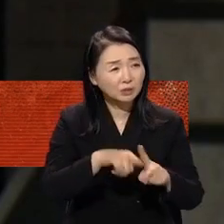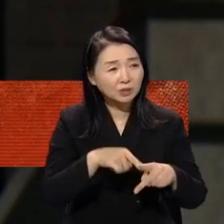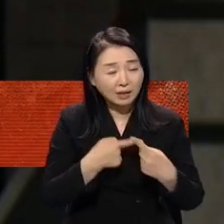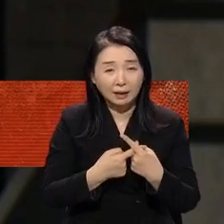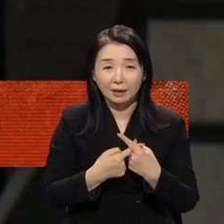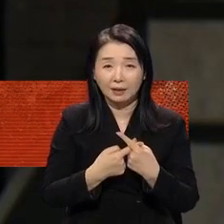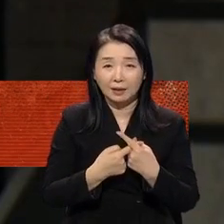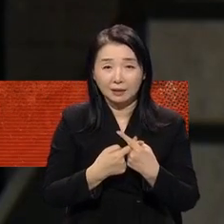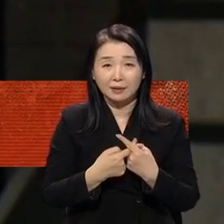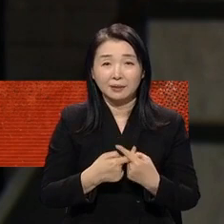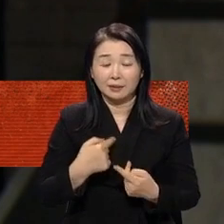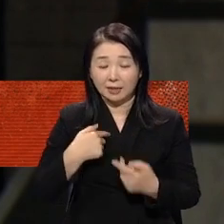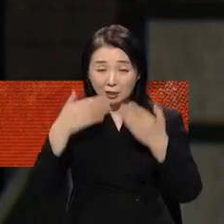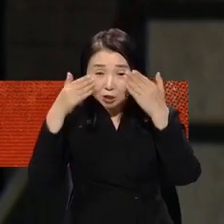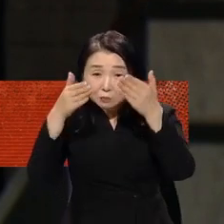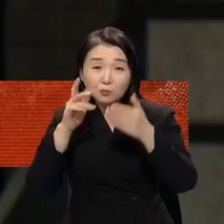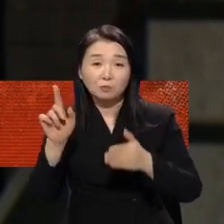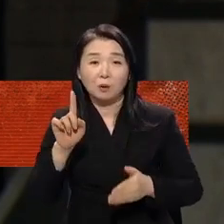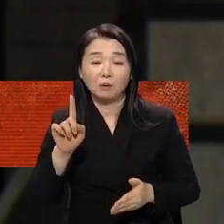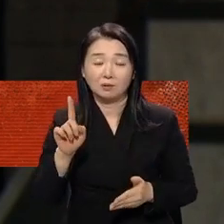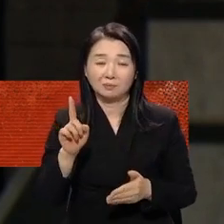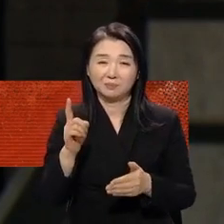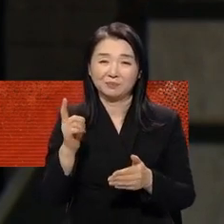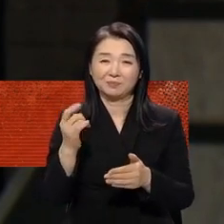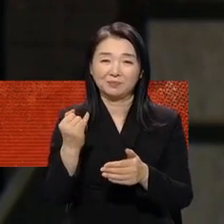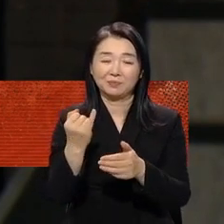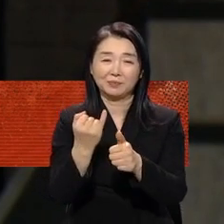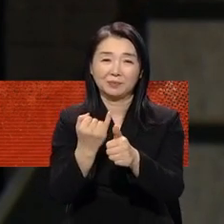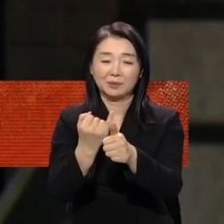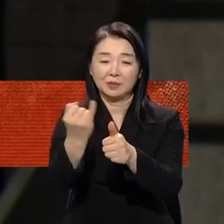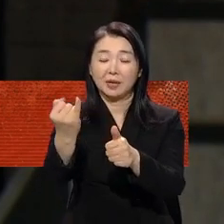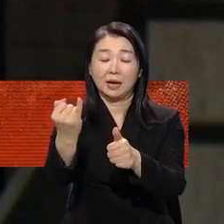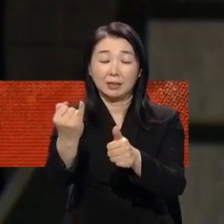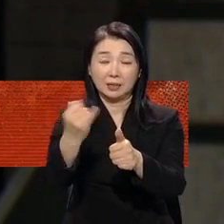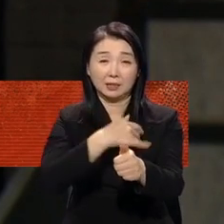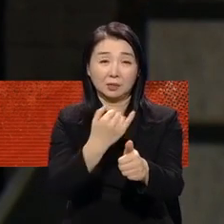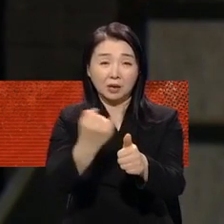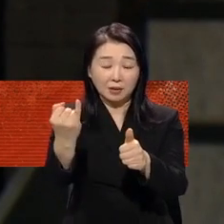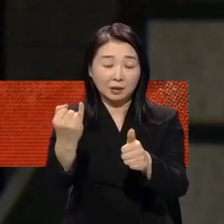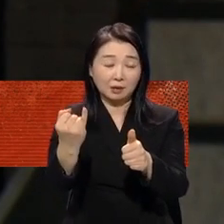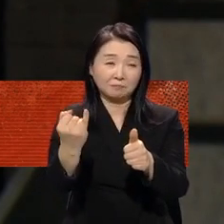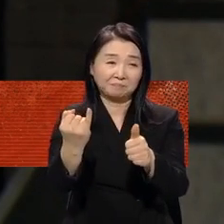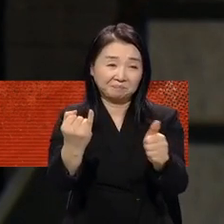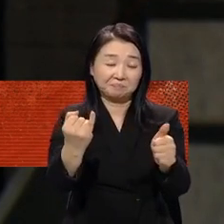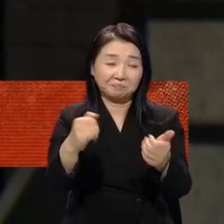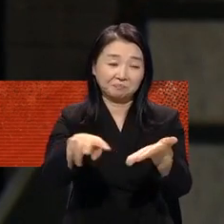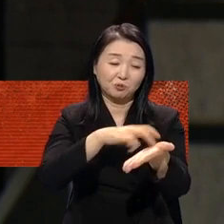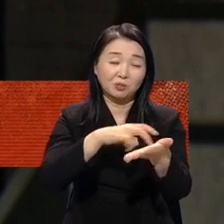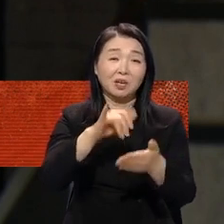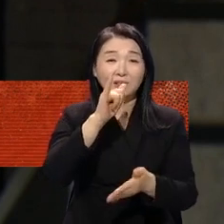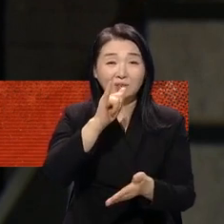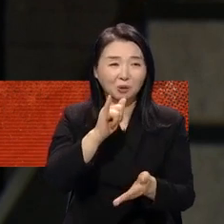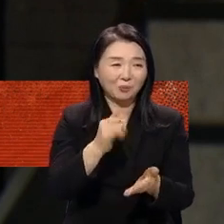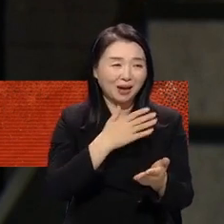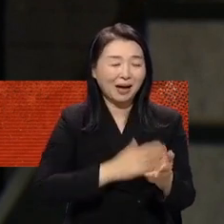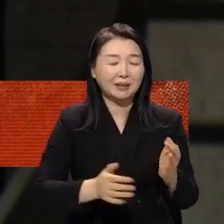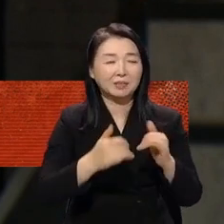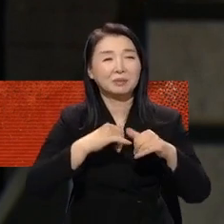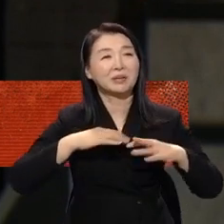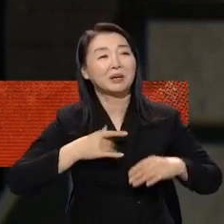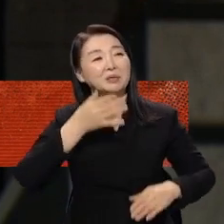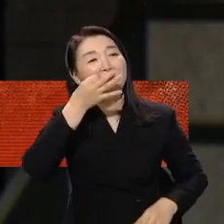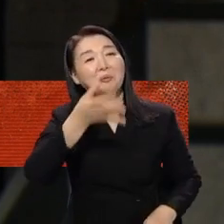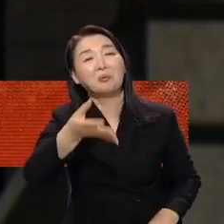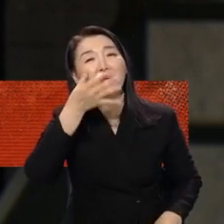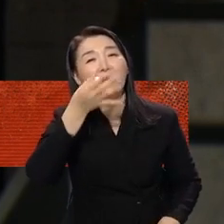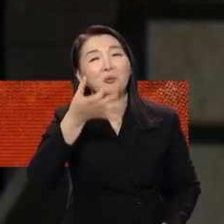주목을 했냐면이 아내와 나았던 문자를 갖고 있으면서 지인들한테 뭐 이렇게 뭐 자랑하듯이 뭐 이렇게 보여주는